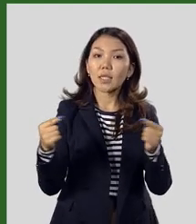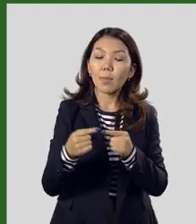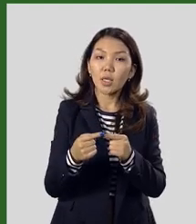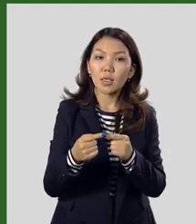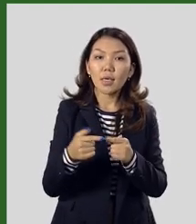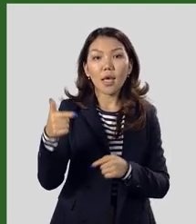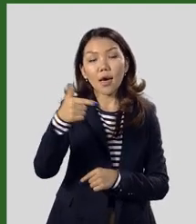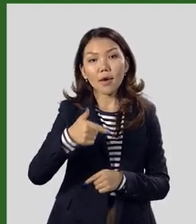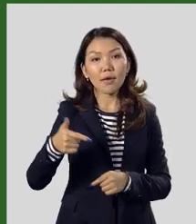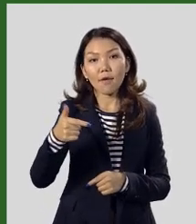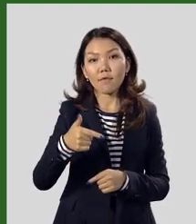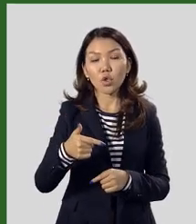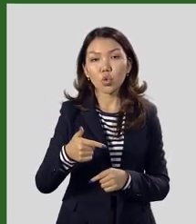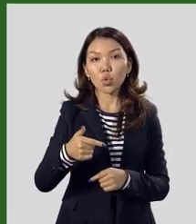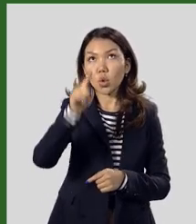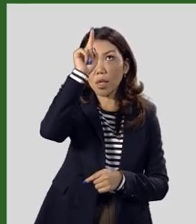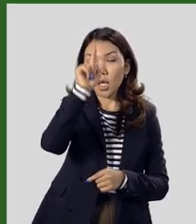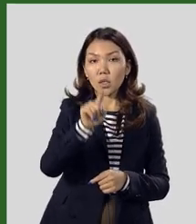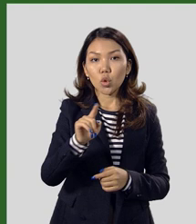географическую долготу города Бишкек.